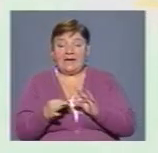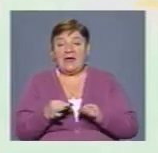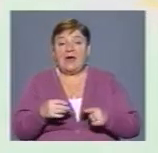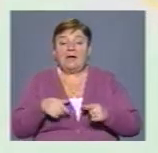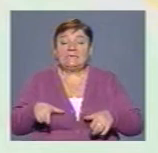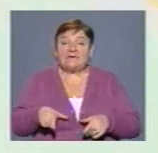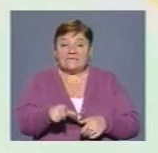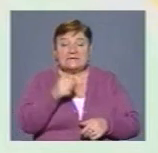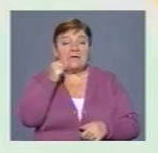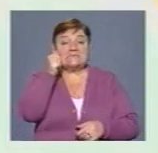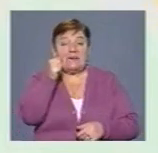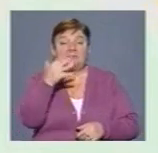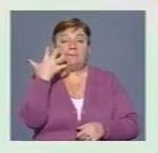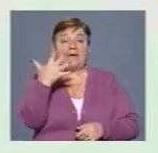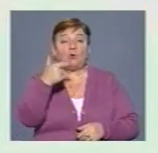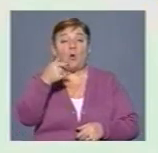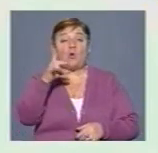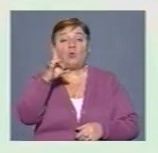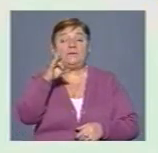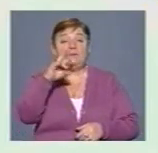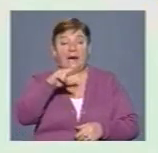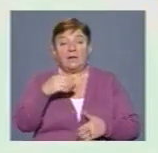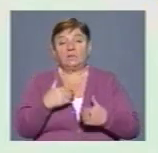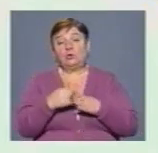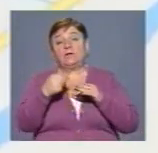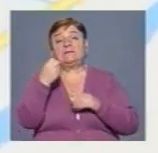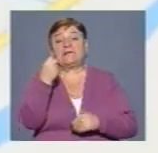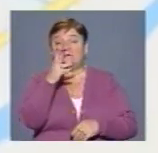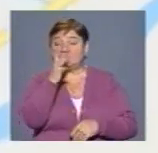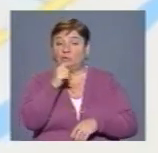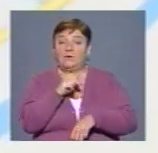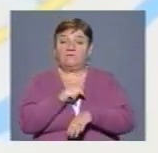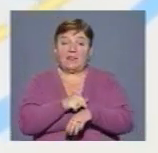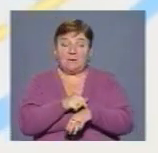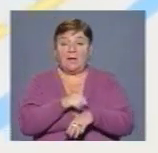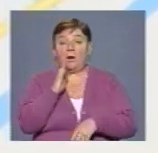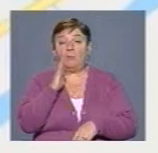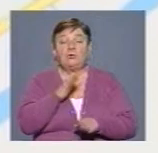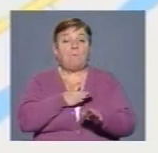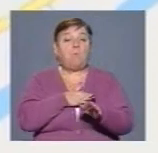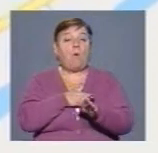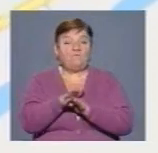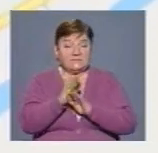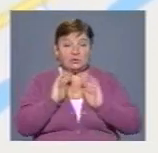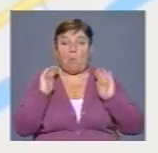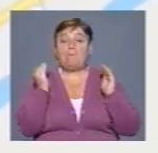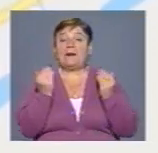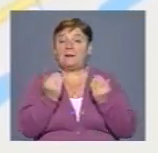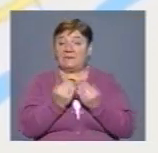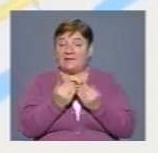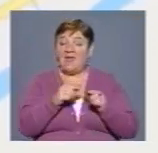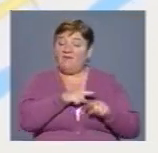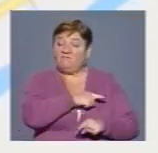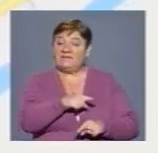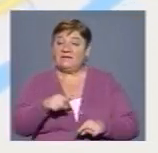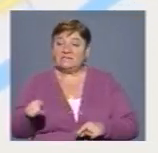траси. Завтра, 5 грудня, орієнтовно до 13-ї години, рух на дорозі буде повністю перекритий. Об'їзд цього відрізку